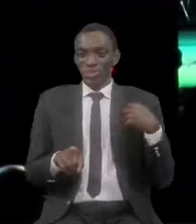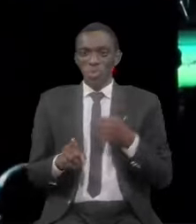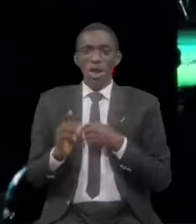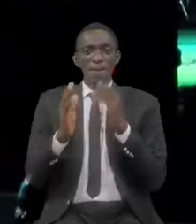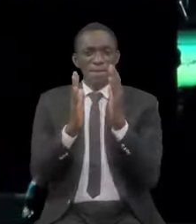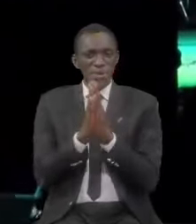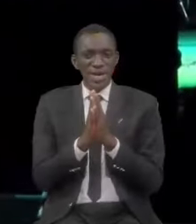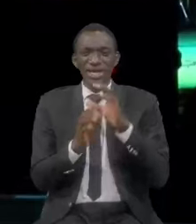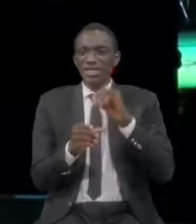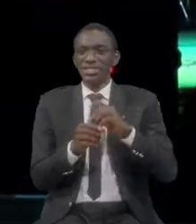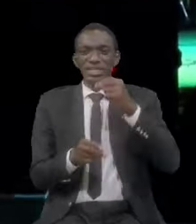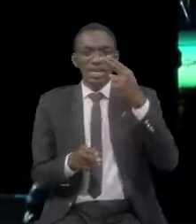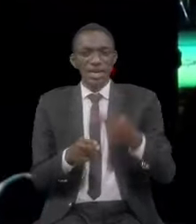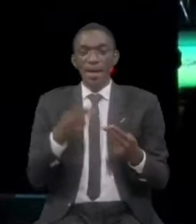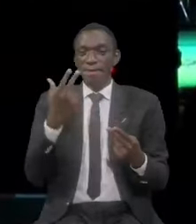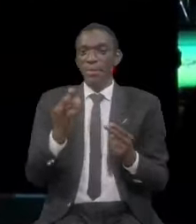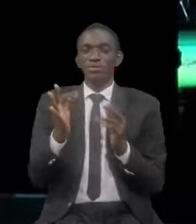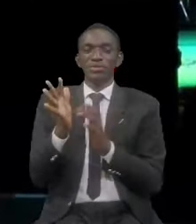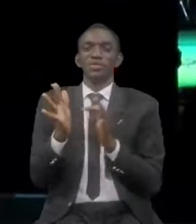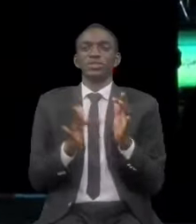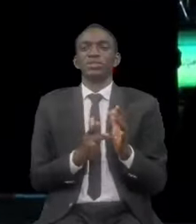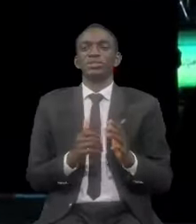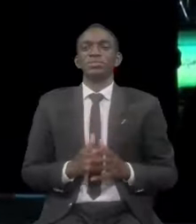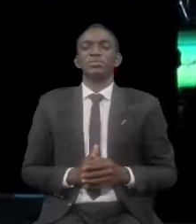Et comme nous allons prier au nom de Jésus,